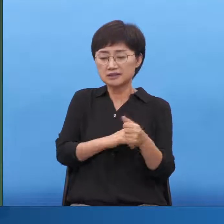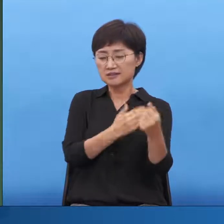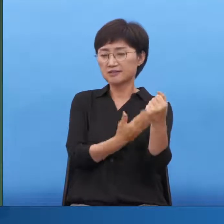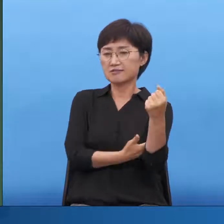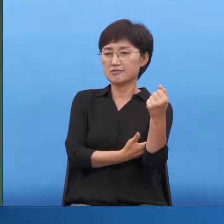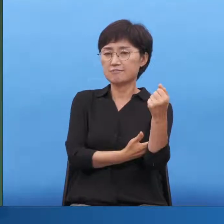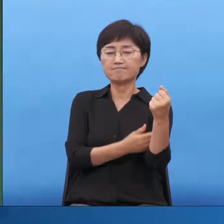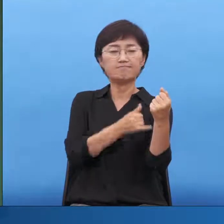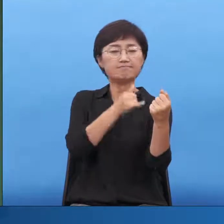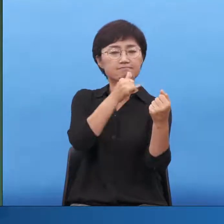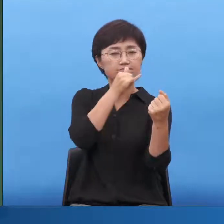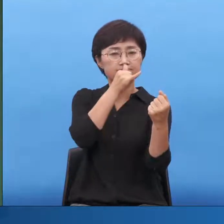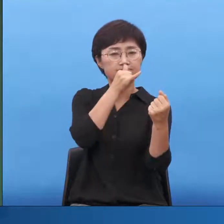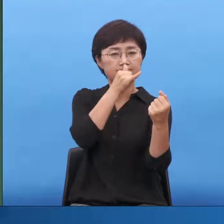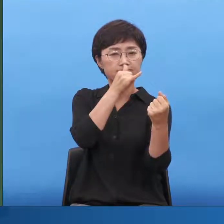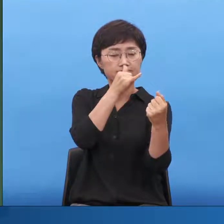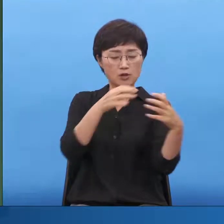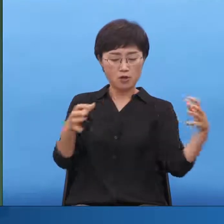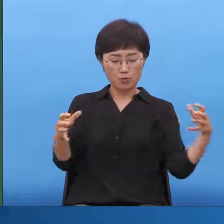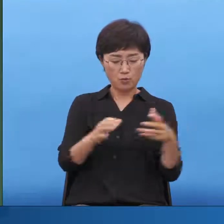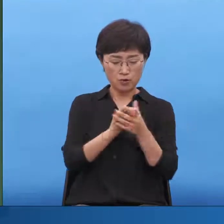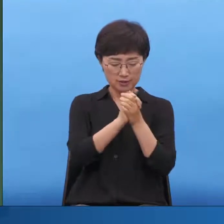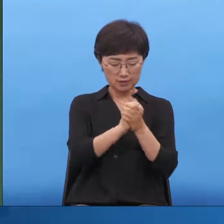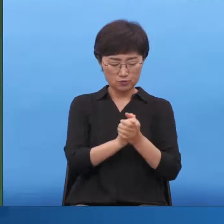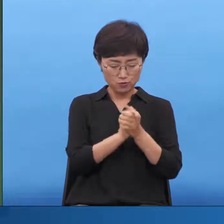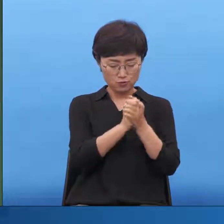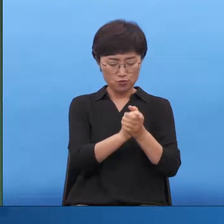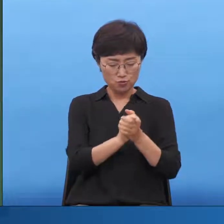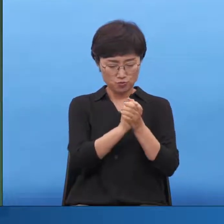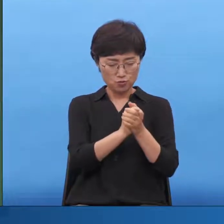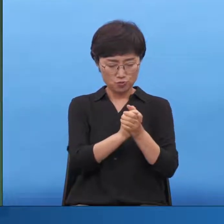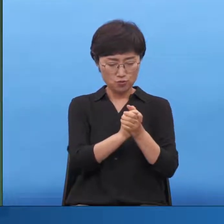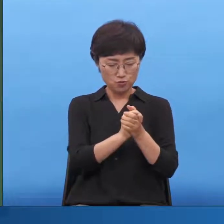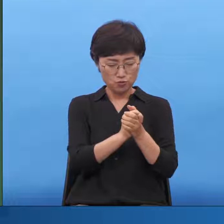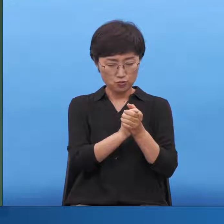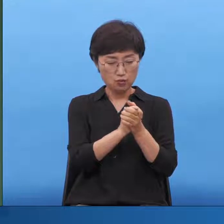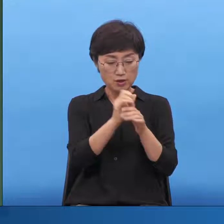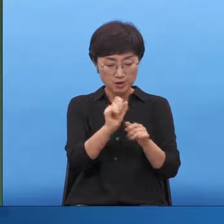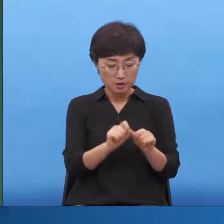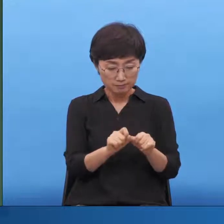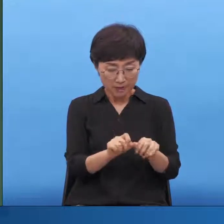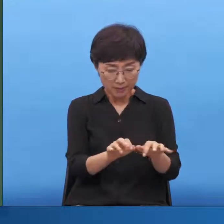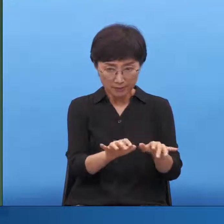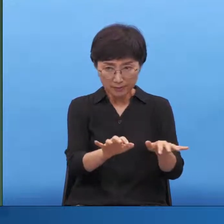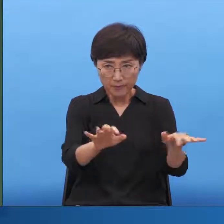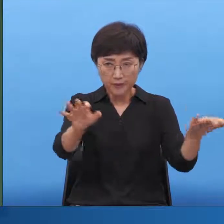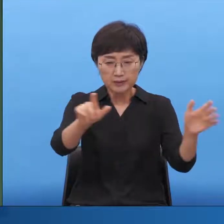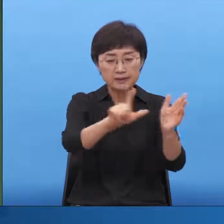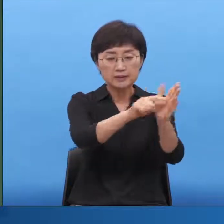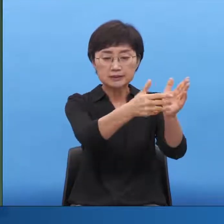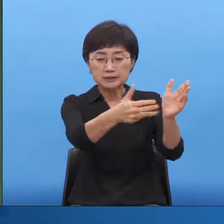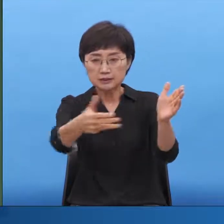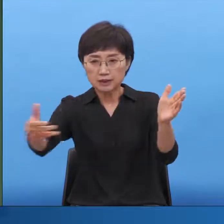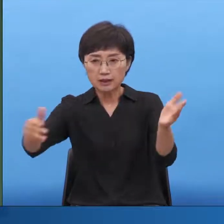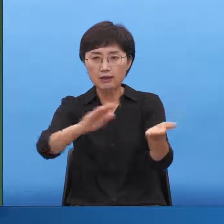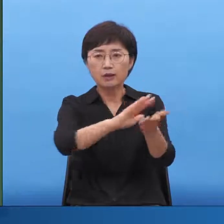那很自然就宝座化了，所以自然产生能力。 이제 마가다라복음에 모여서 기도하니까 능력이 뭐니까 완전히 시대를 살리는 일이 벌어졌어.